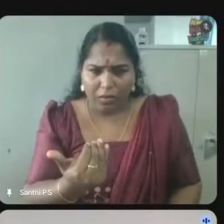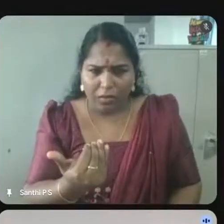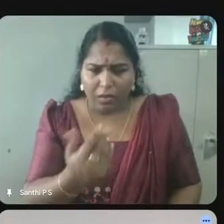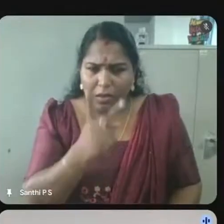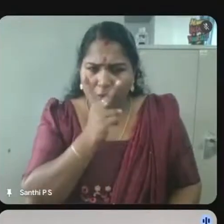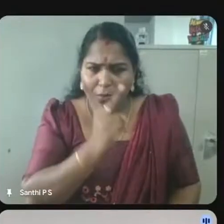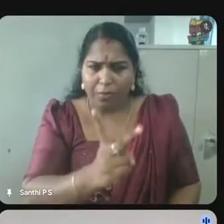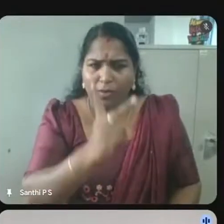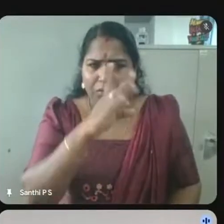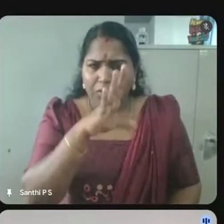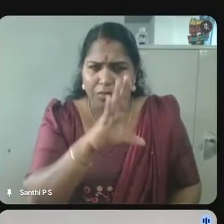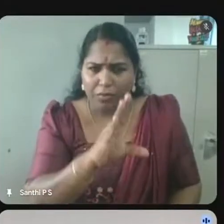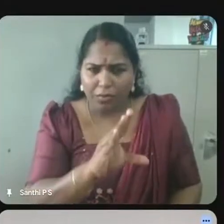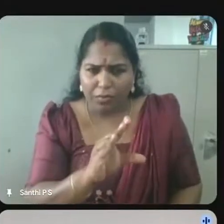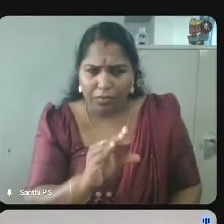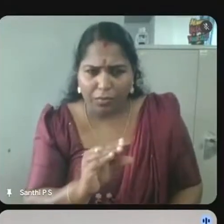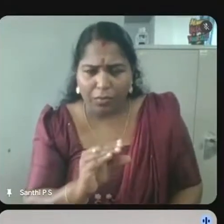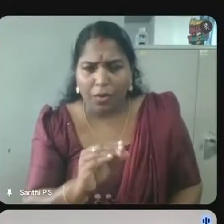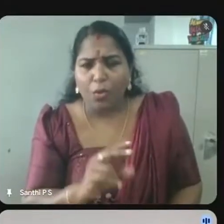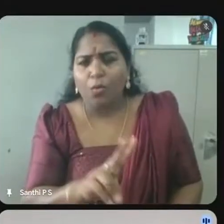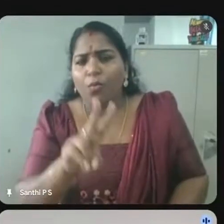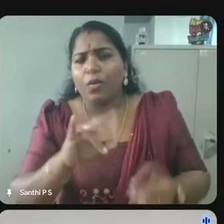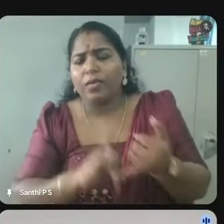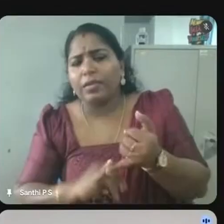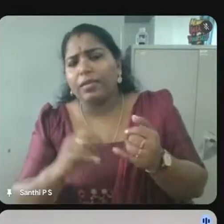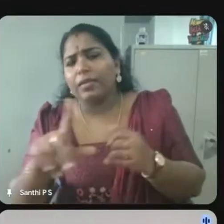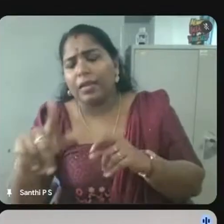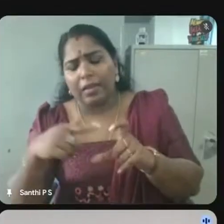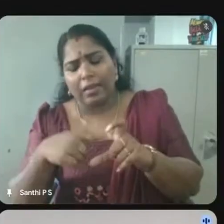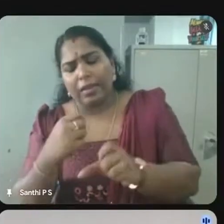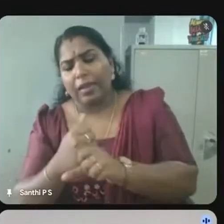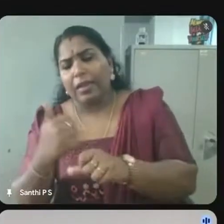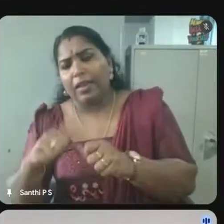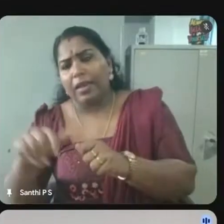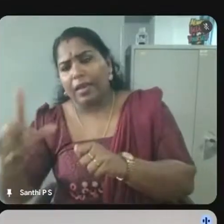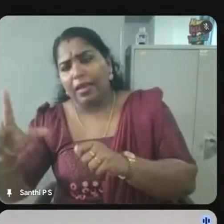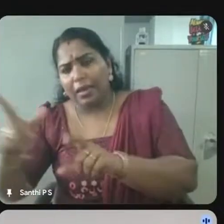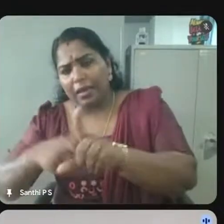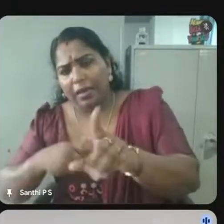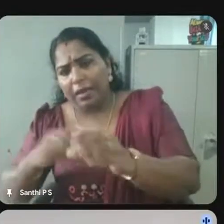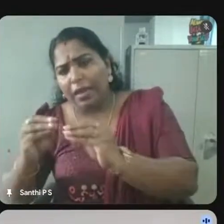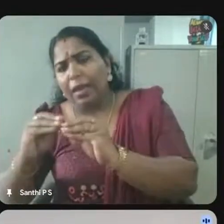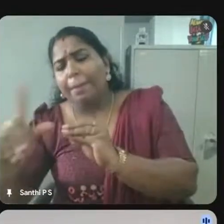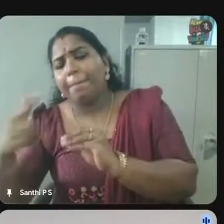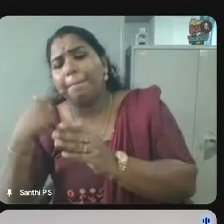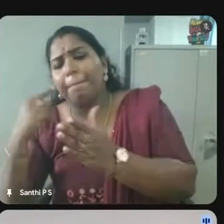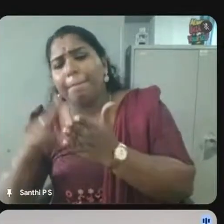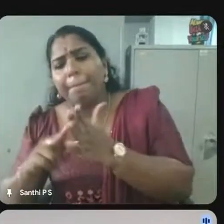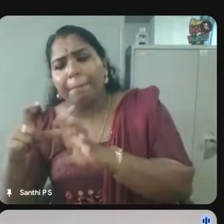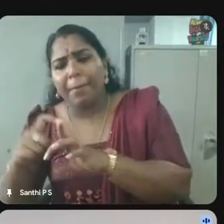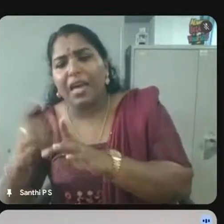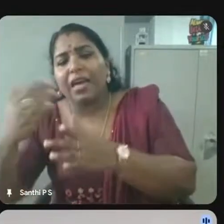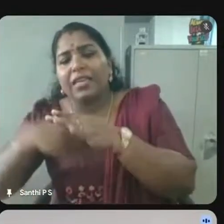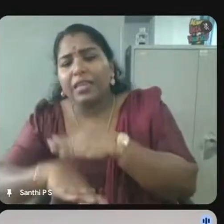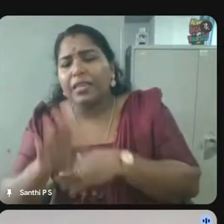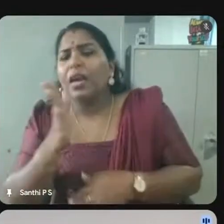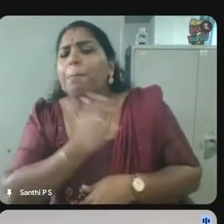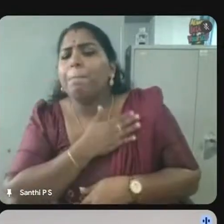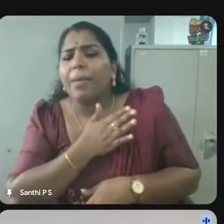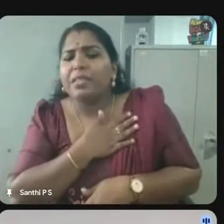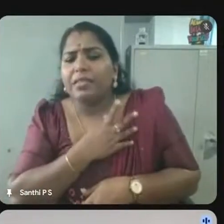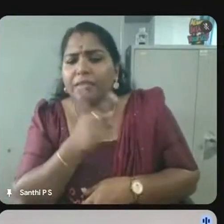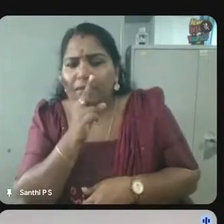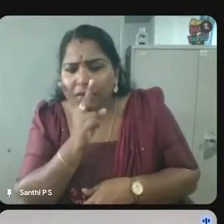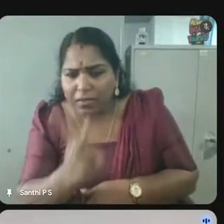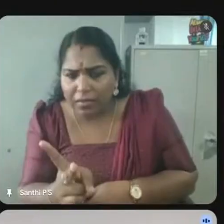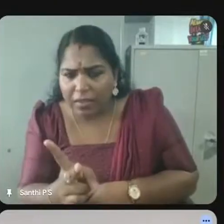ബ്ലൈൻഡ് എന്നുള്ള ഒരു ചാർട്ടില് നമ്മൾ ഒരു 6/6 എന്ന് പറഞ്ഞിട്ട് ആ പച്ച നിറത്തിൽ നിങ്ങൾക്ക് കാണുന്നത്, ഈ 6/6 എന്ന് നമ്മൾ ഒരു മീറ്റർ